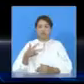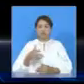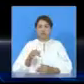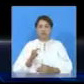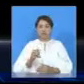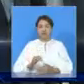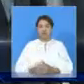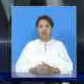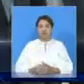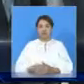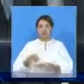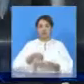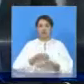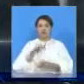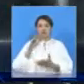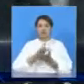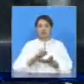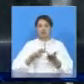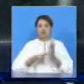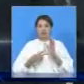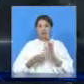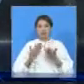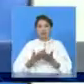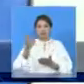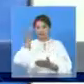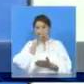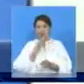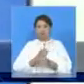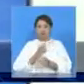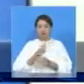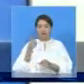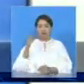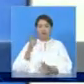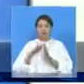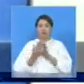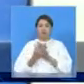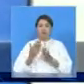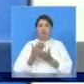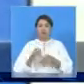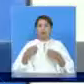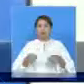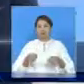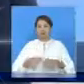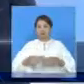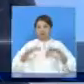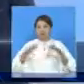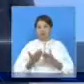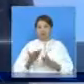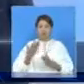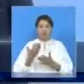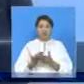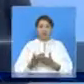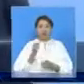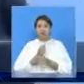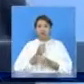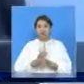гектаров. Аким района ознакомился с планами работы на текущий год. Производство сельскохозяйственной продукции увеличилось по сравнению с прошлым годом.